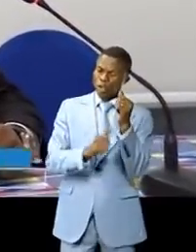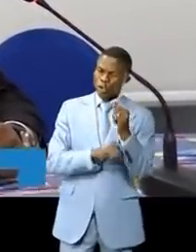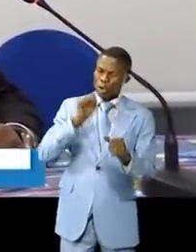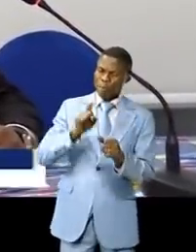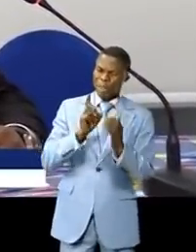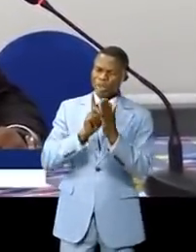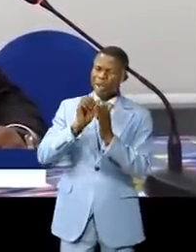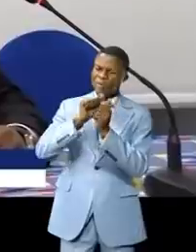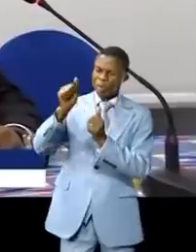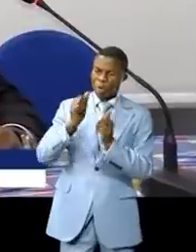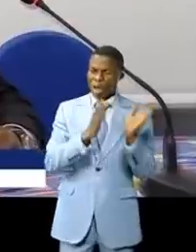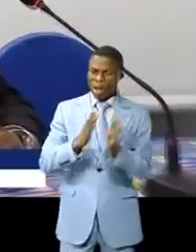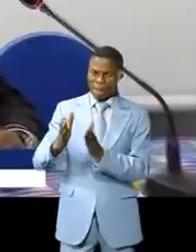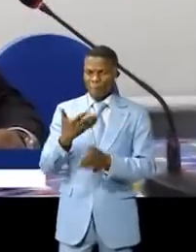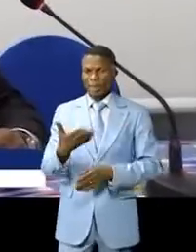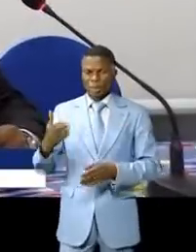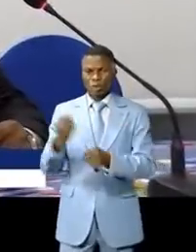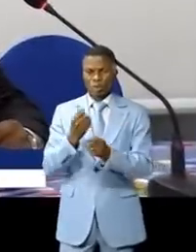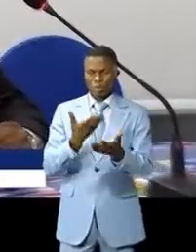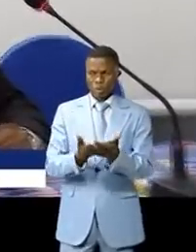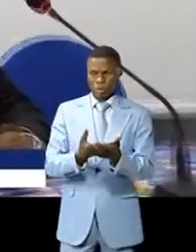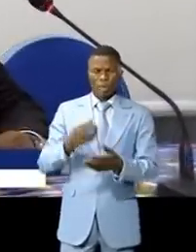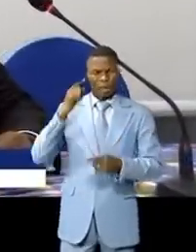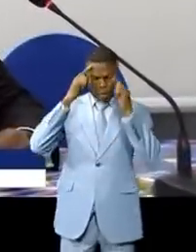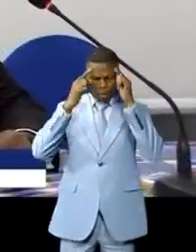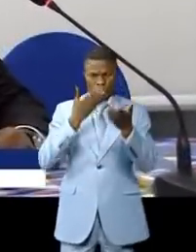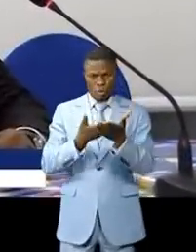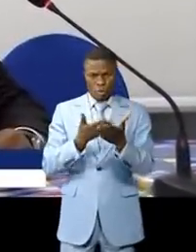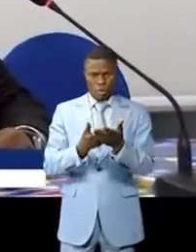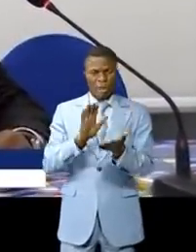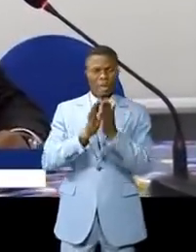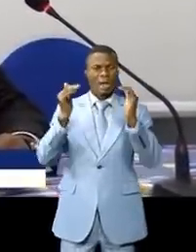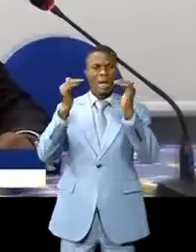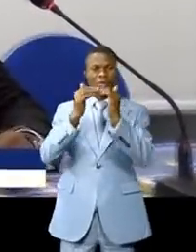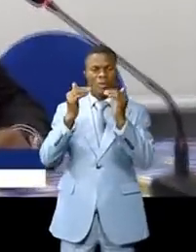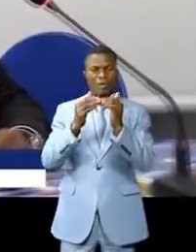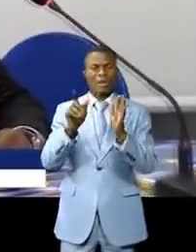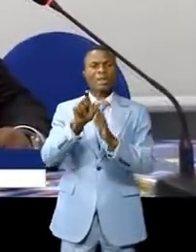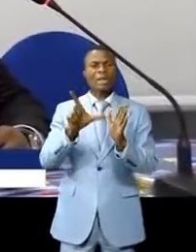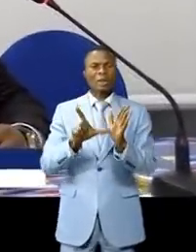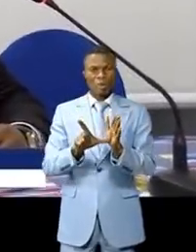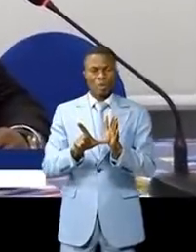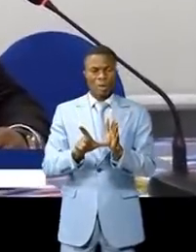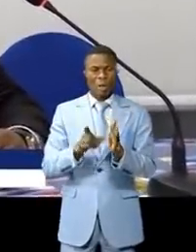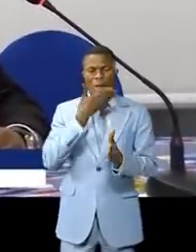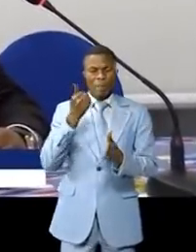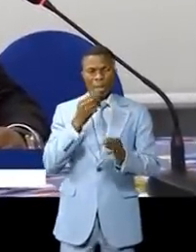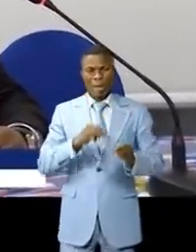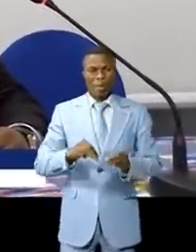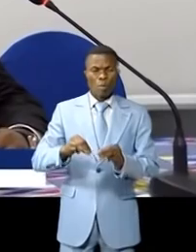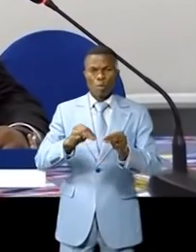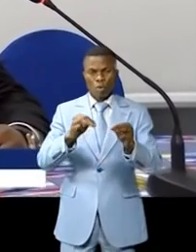pour nous, à l'ARFP, qui avons le souci de nous conformer au texte des lois, la meilleure façon